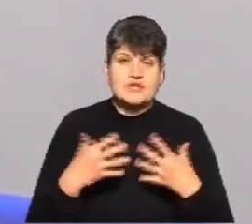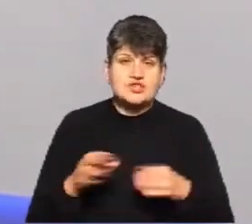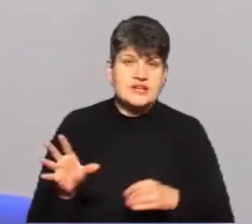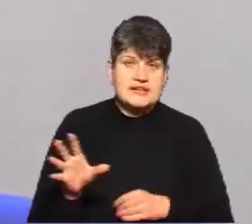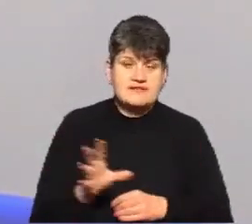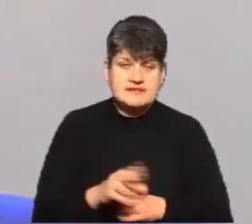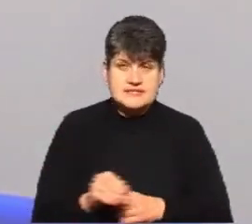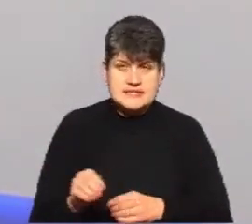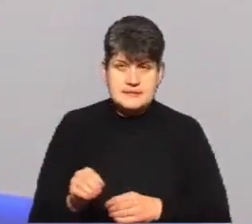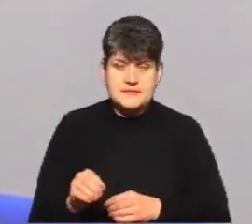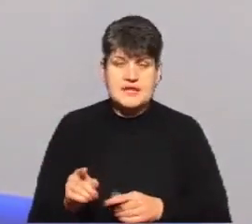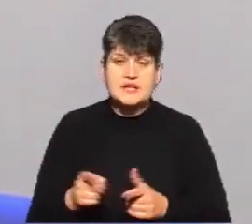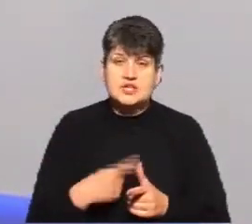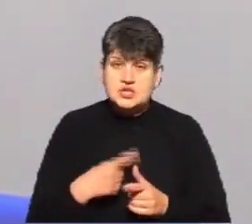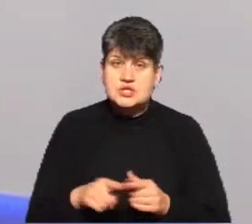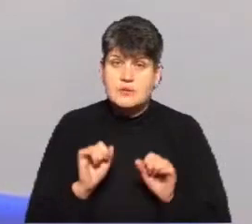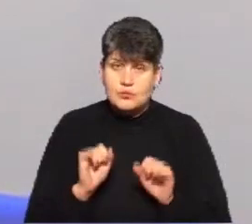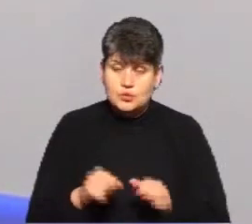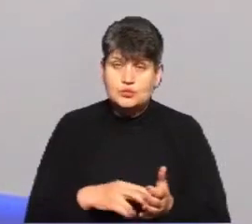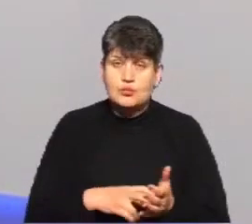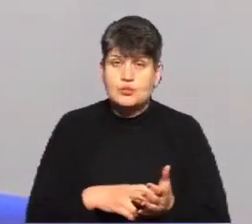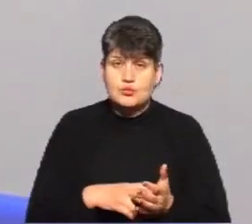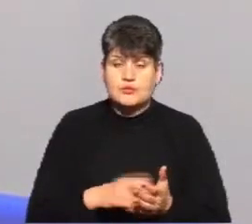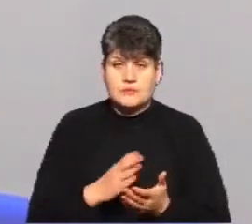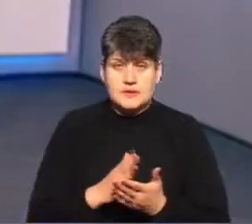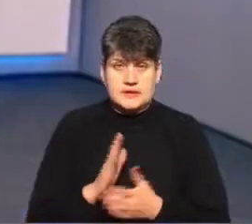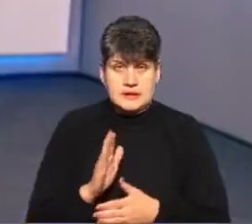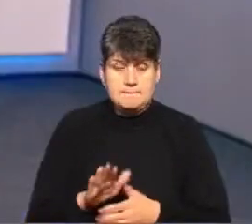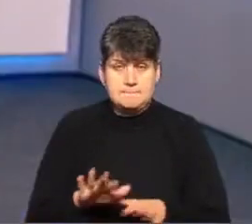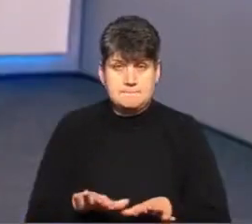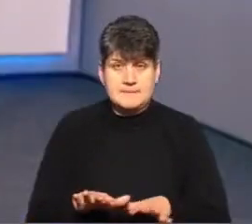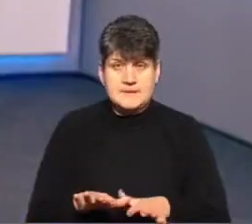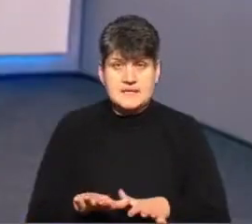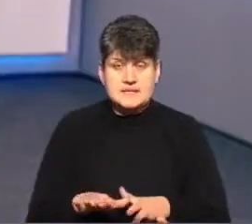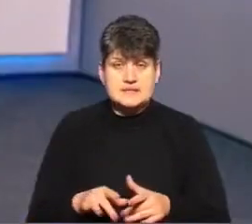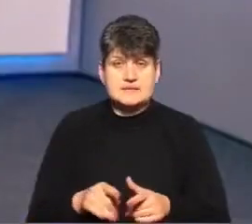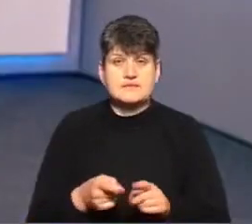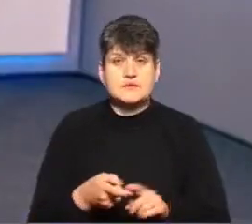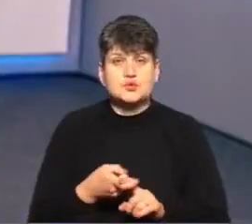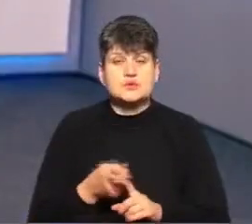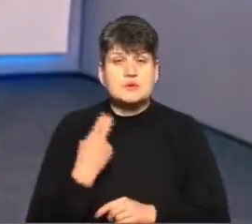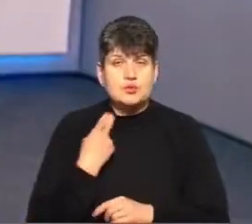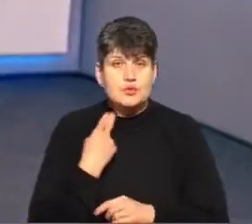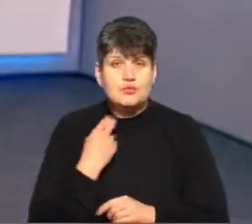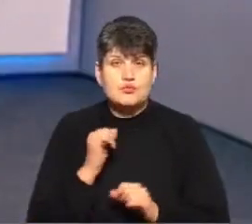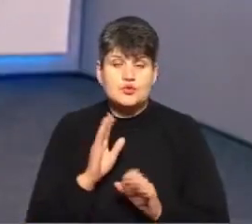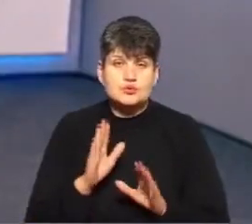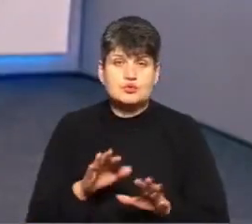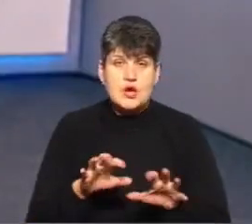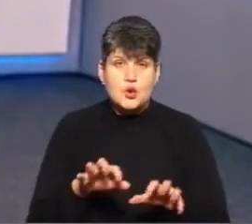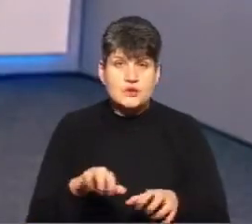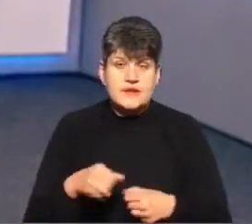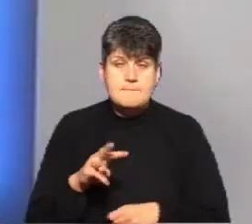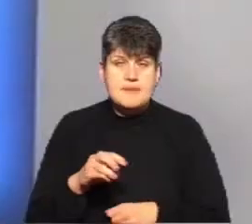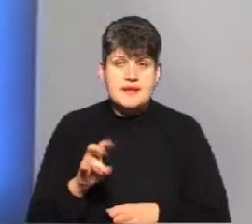Чи можуть такі побоювання мати місце? Тобто чи через заборгованість може бути якась конфіскація майна, для прикладу?